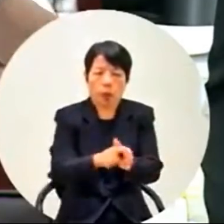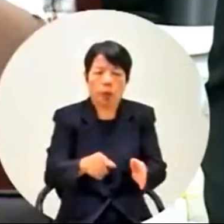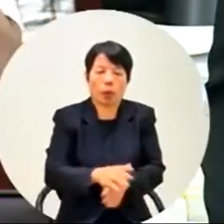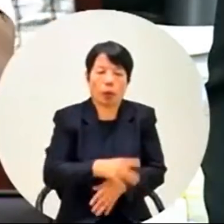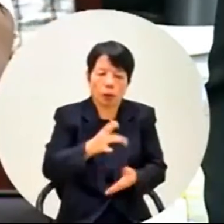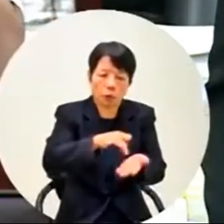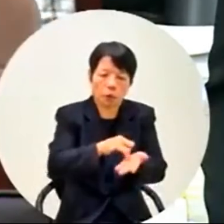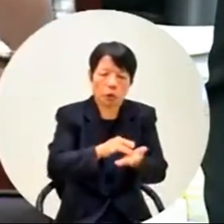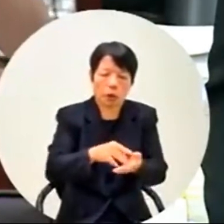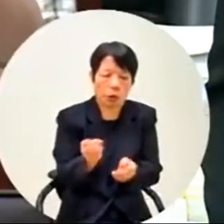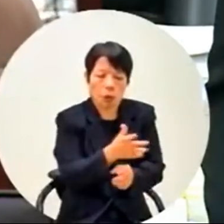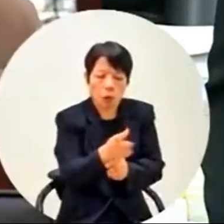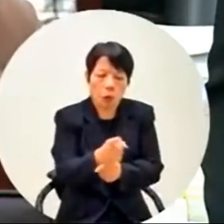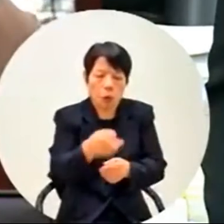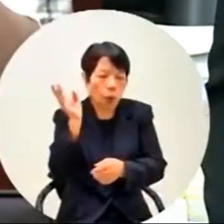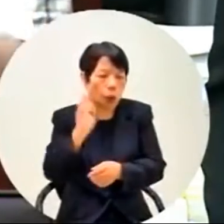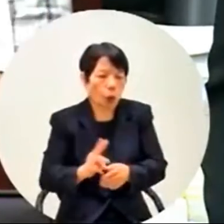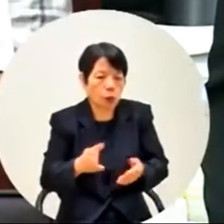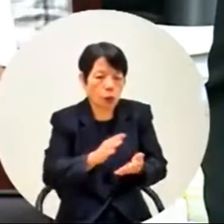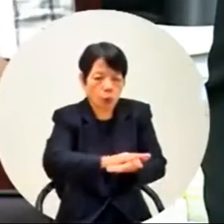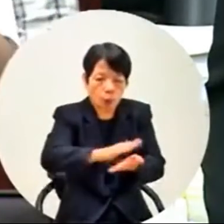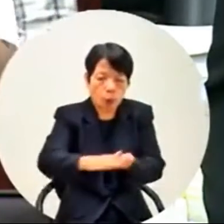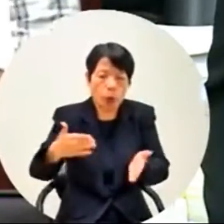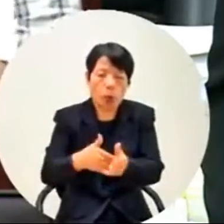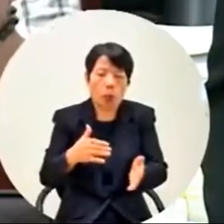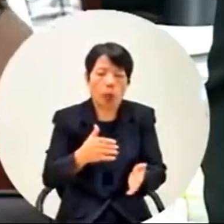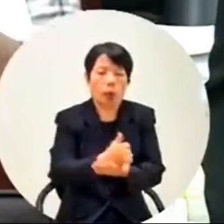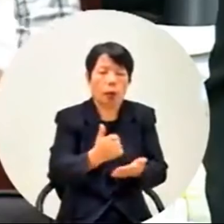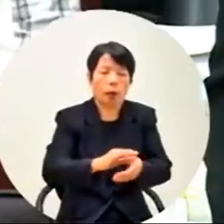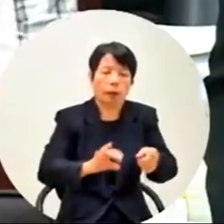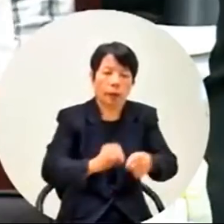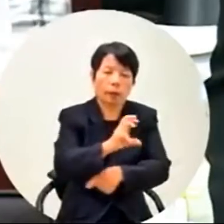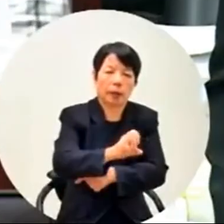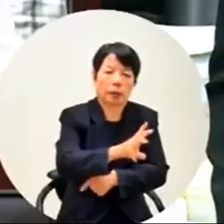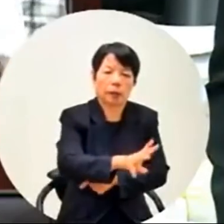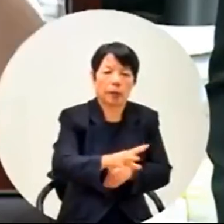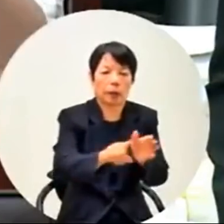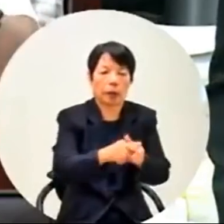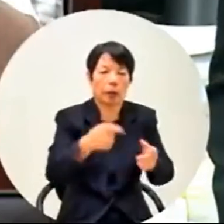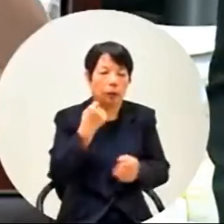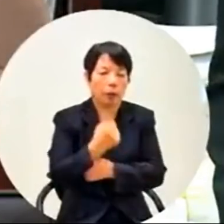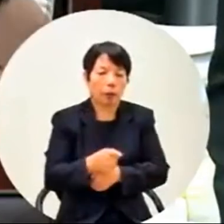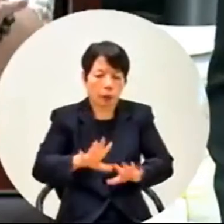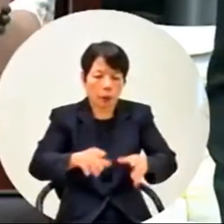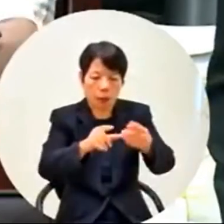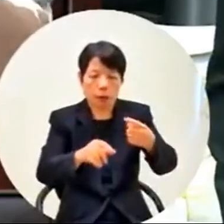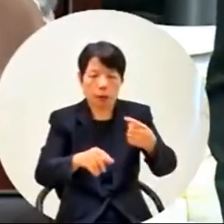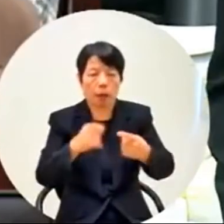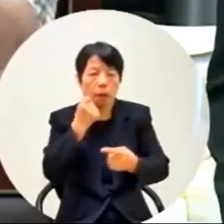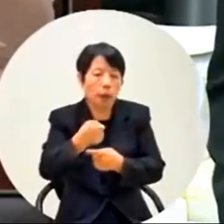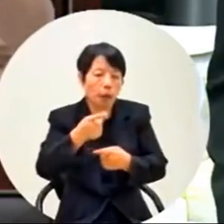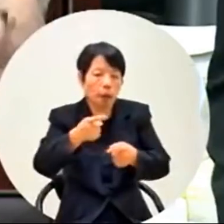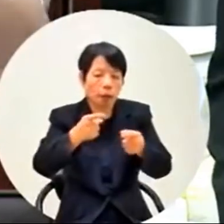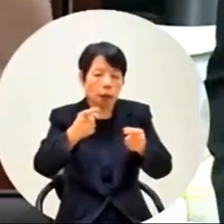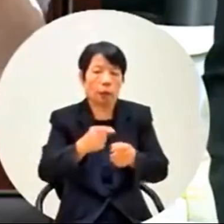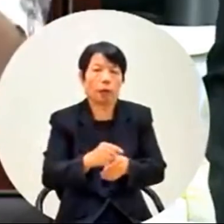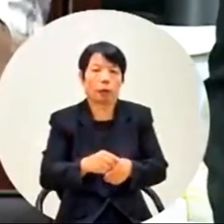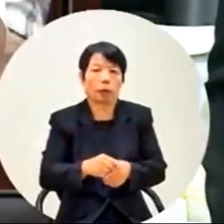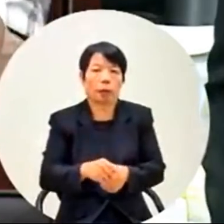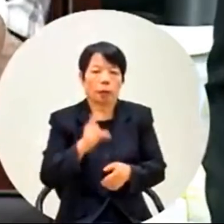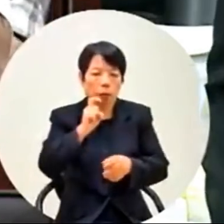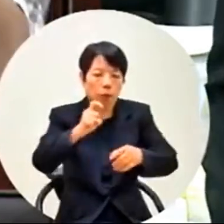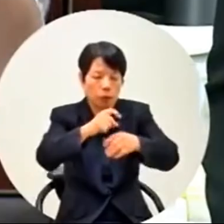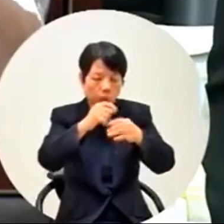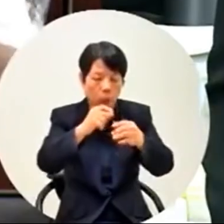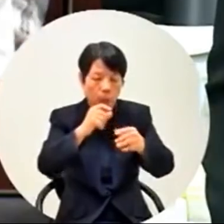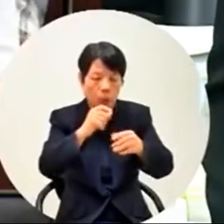毒水，已经开始配送了80%左右，在一个月内大家都会领到，这个是对于猪场的防疫。 增加